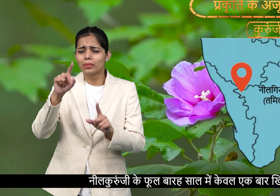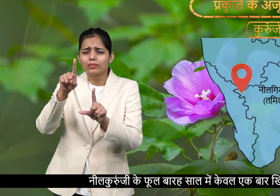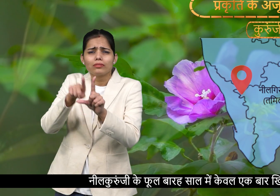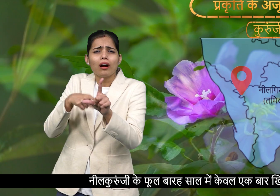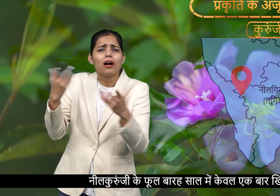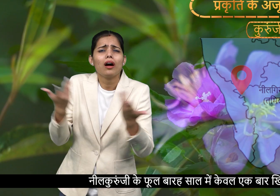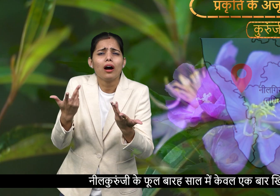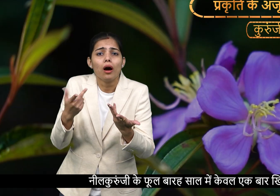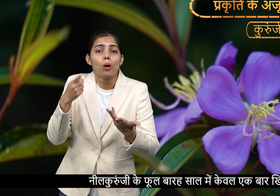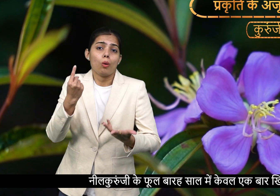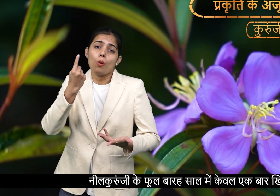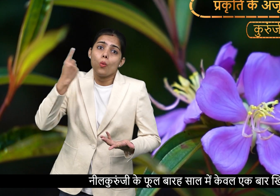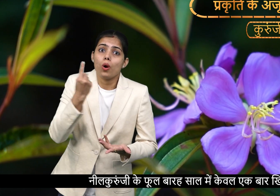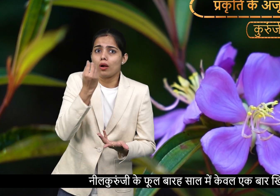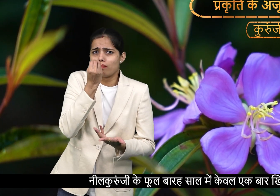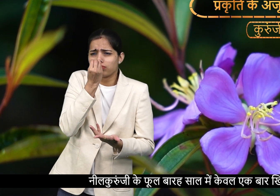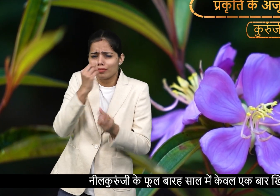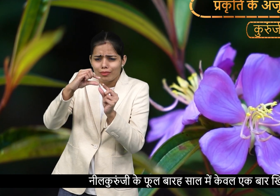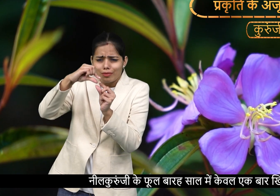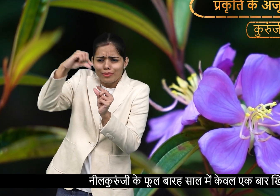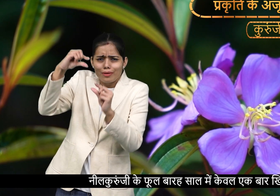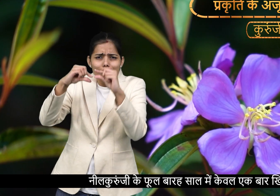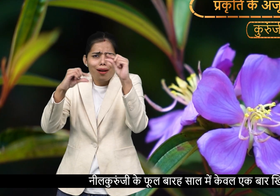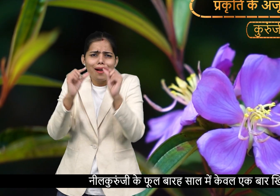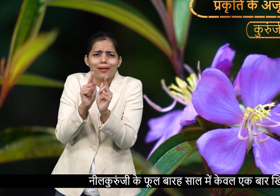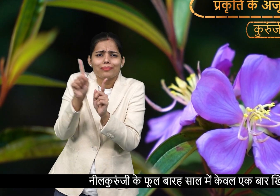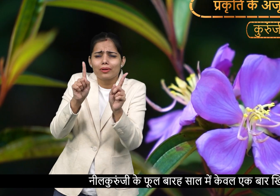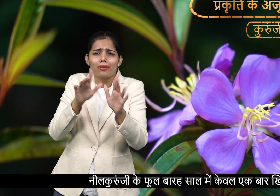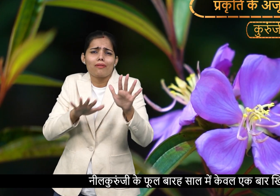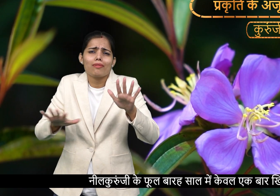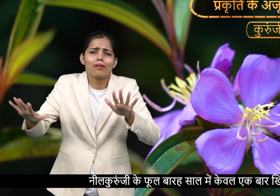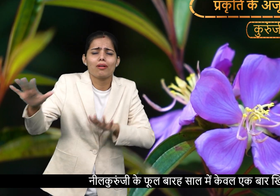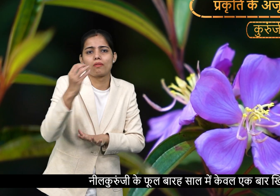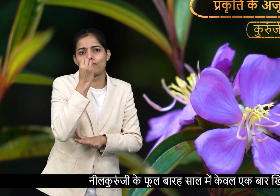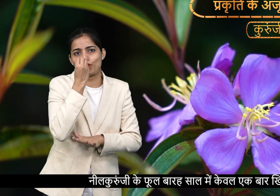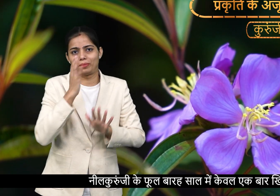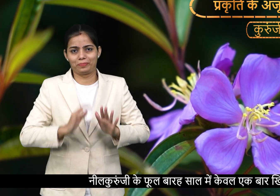नील कुरुंजी के फूल 12 साल में केवल एक बार खिलते हैं।